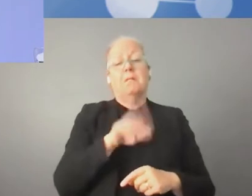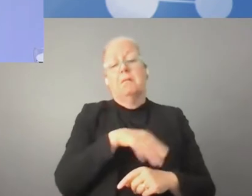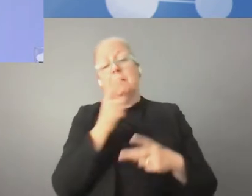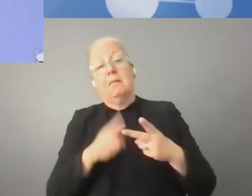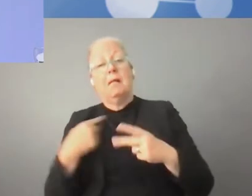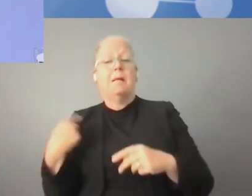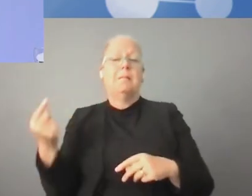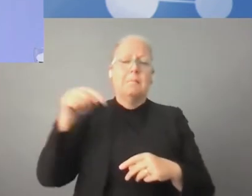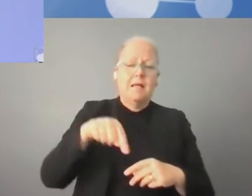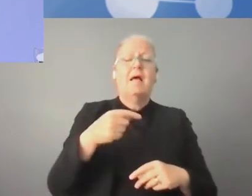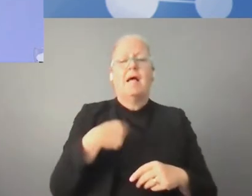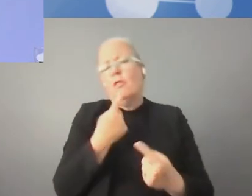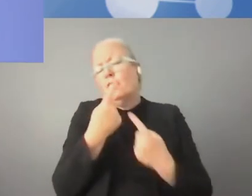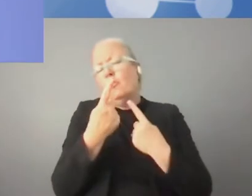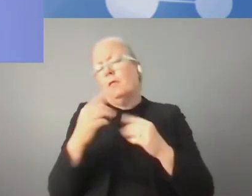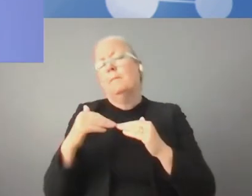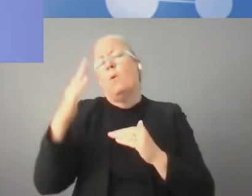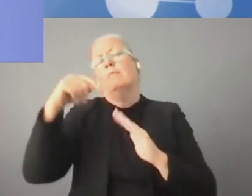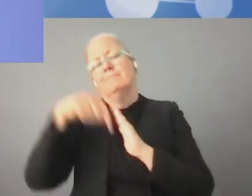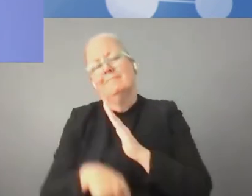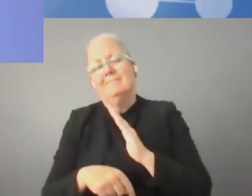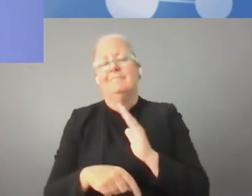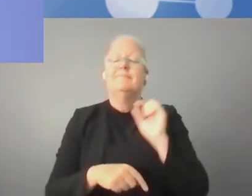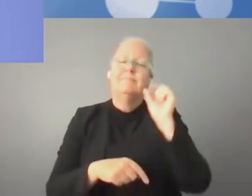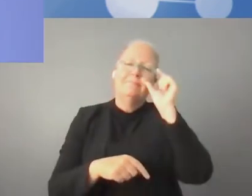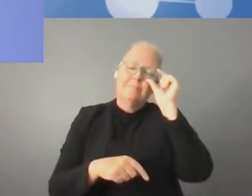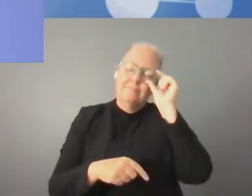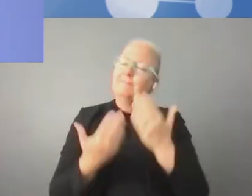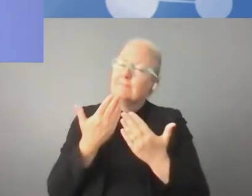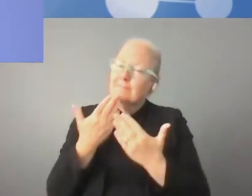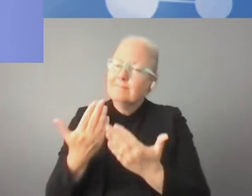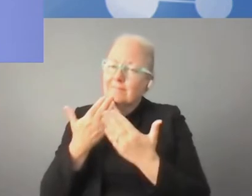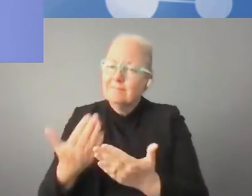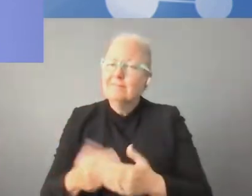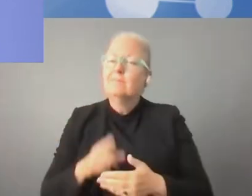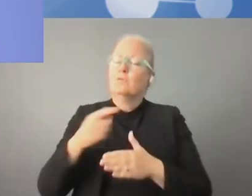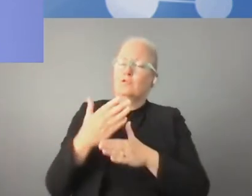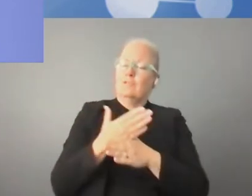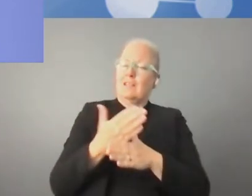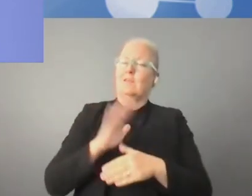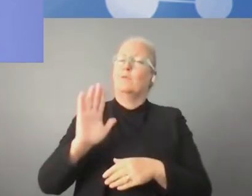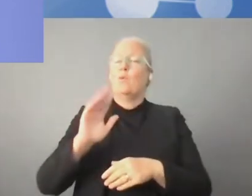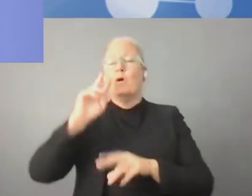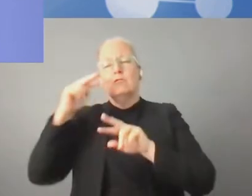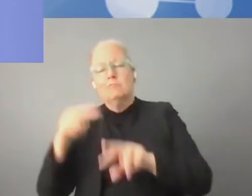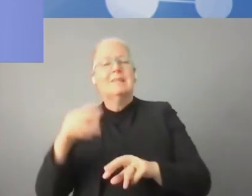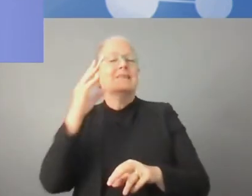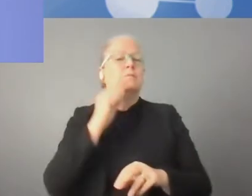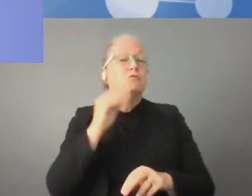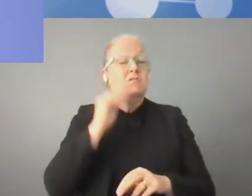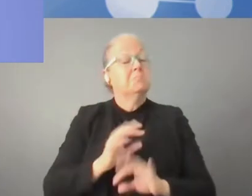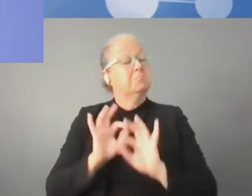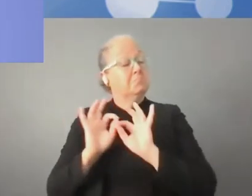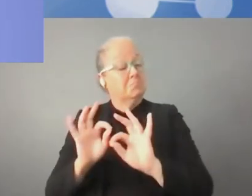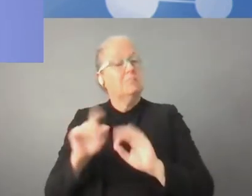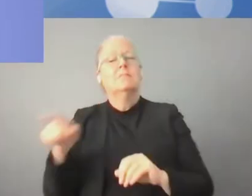际化的一个数字化的一个协议。在下一次的会谈当中，我会说的更